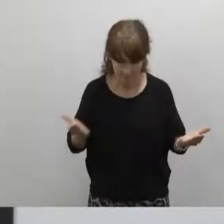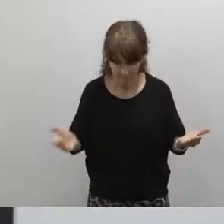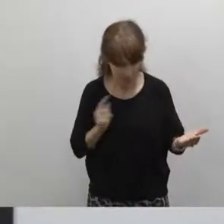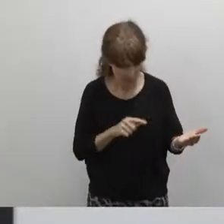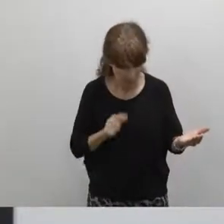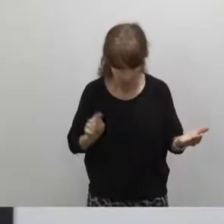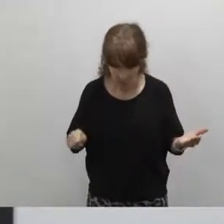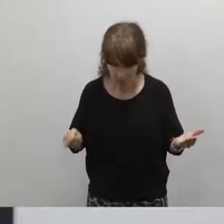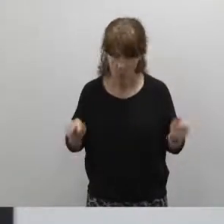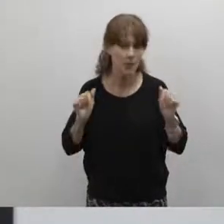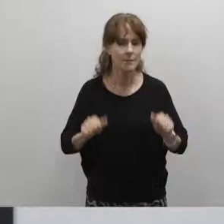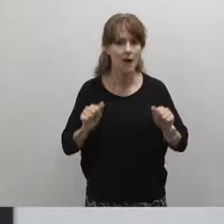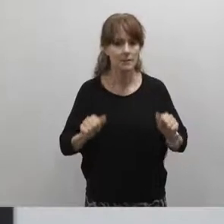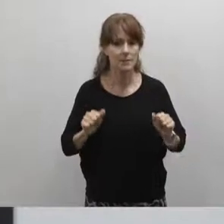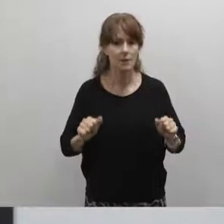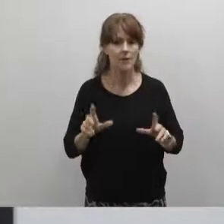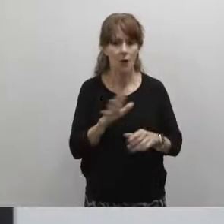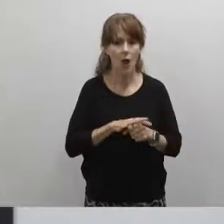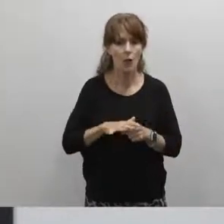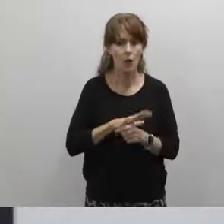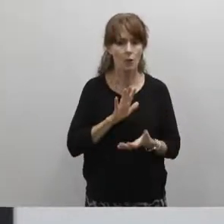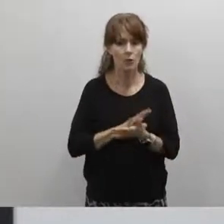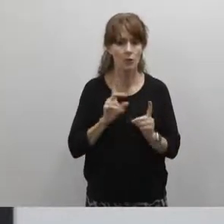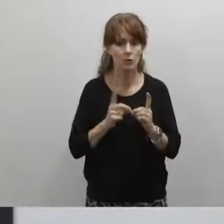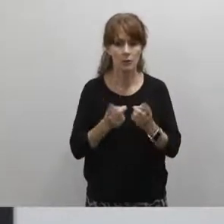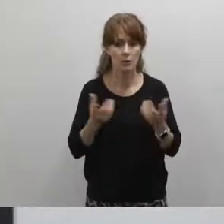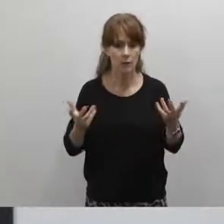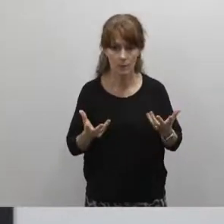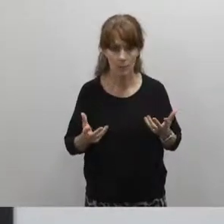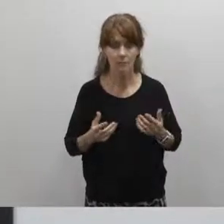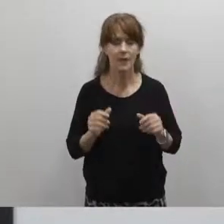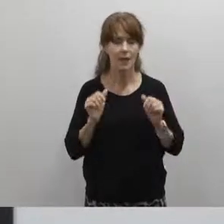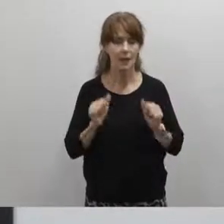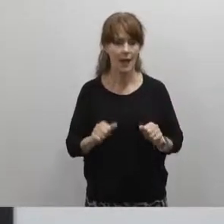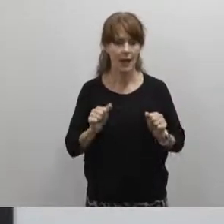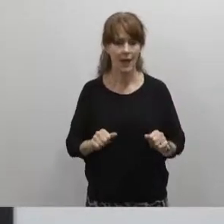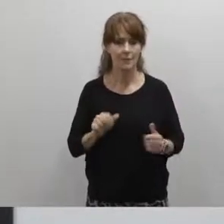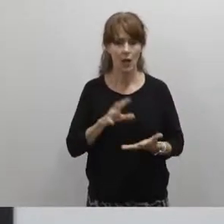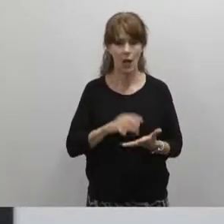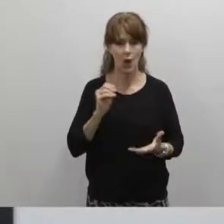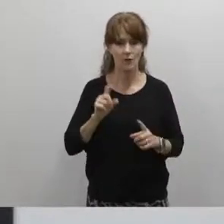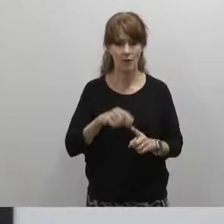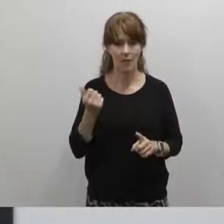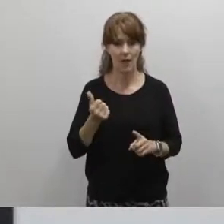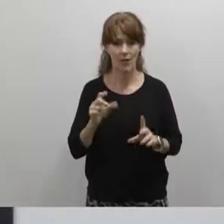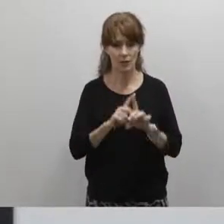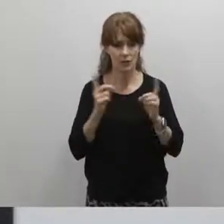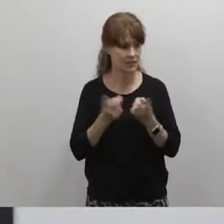ngoài từ bàn chụp xe nó không nông để thay